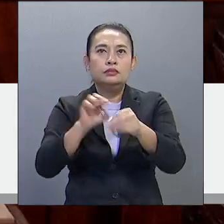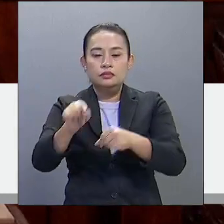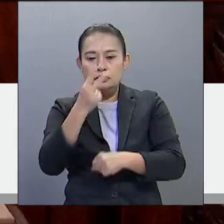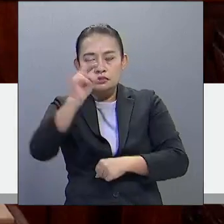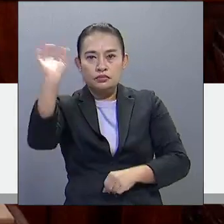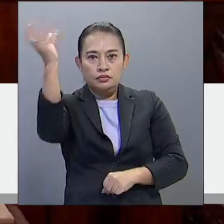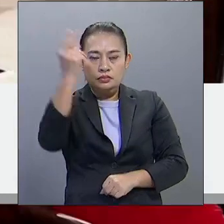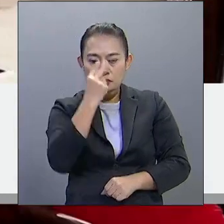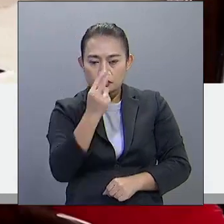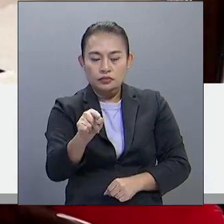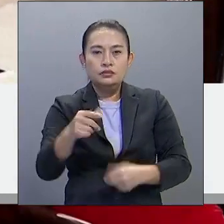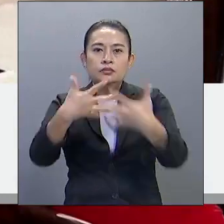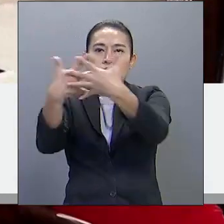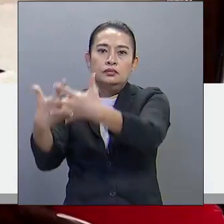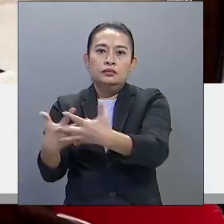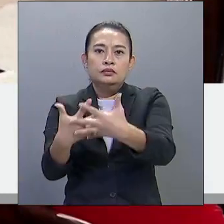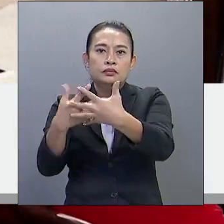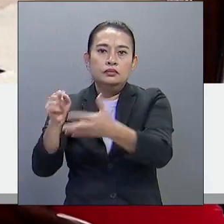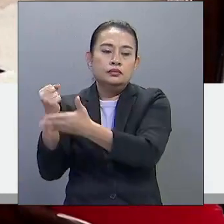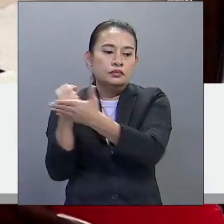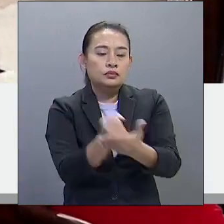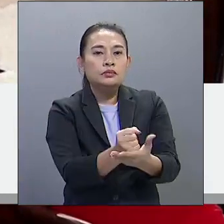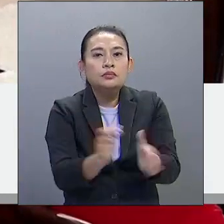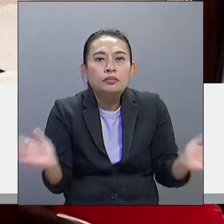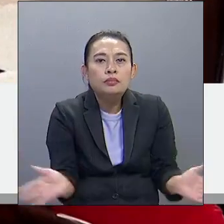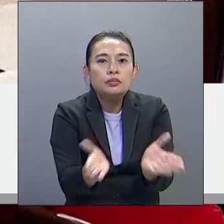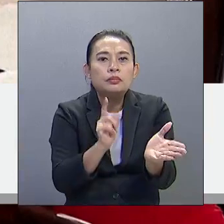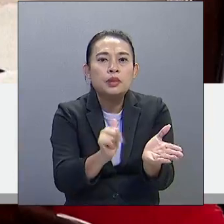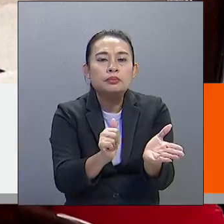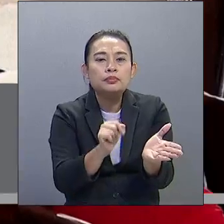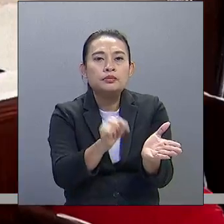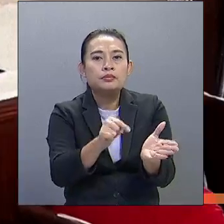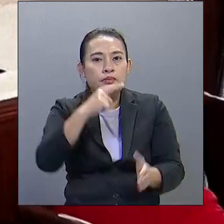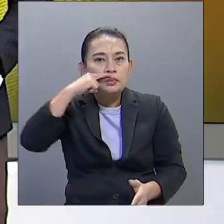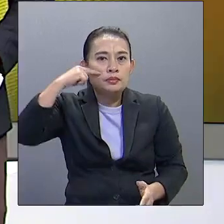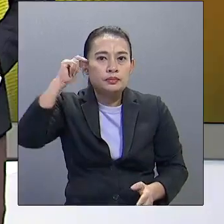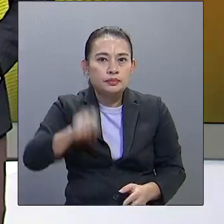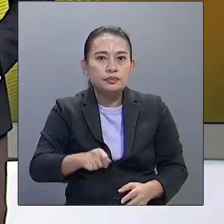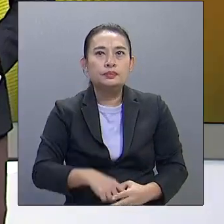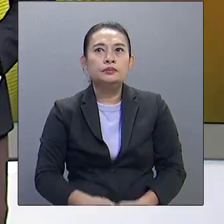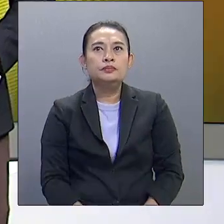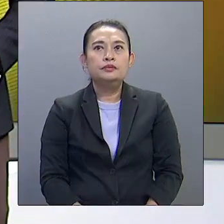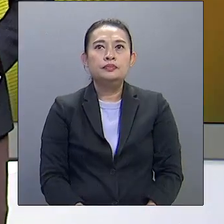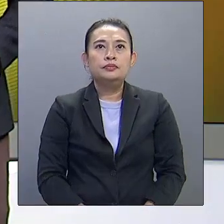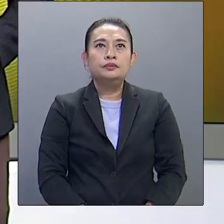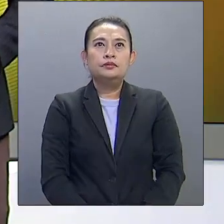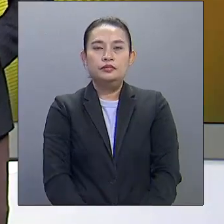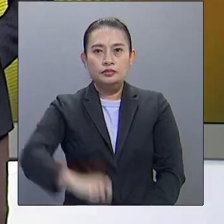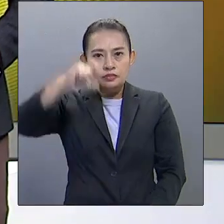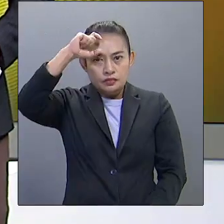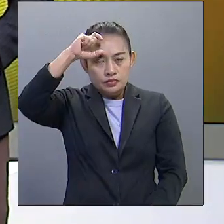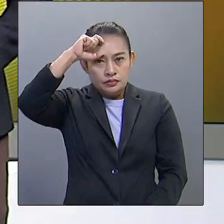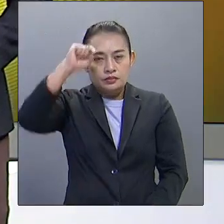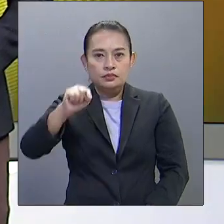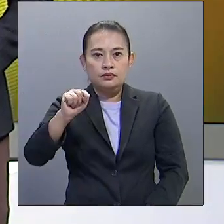โลกเห็นว่าสหรัฐคือผู้สนับสนุนหลักของยูเครนค่ะโจไบเดนประธานาธิบดี